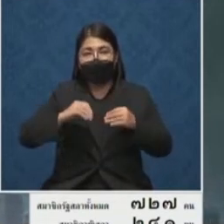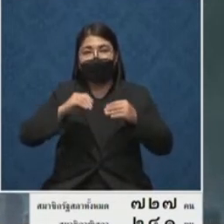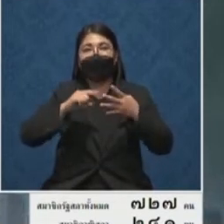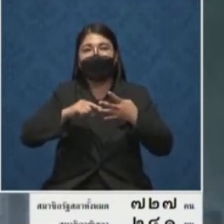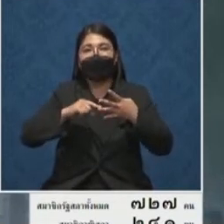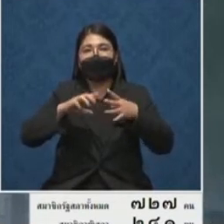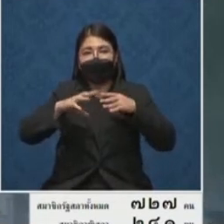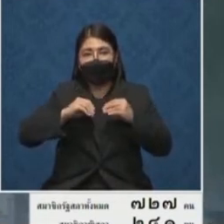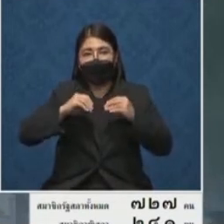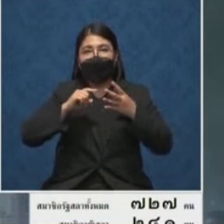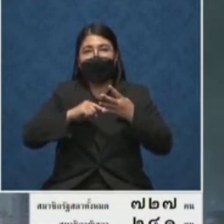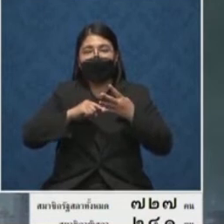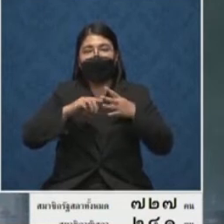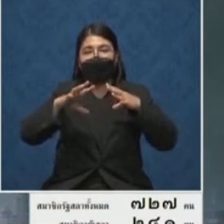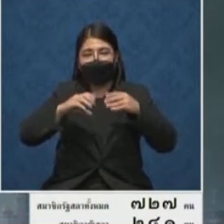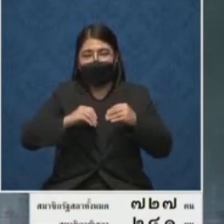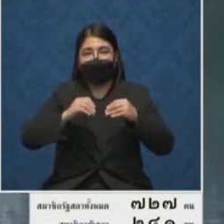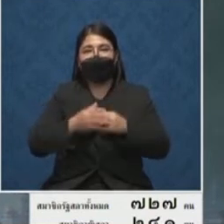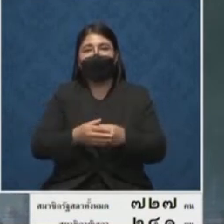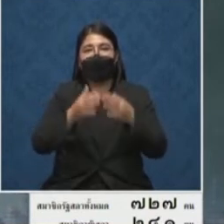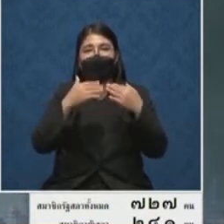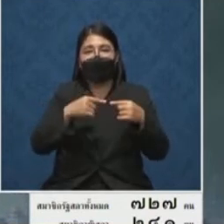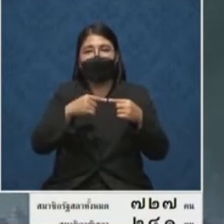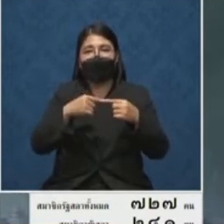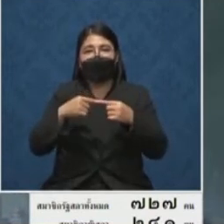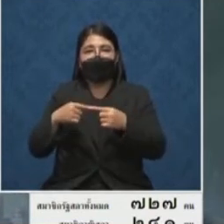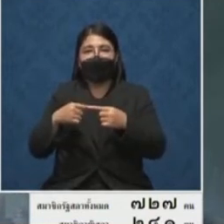การ3รับหลักการ4รับหลักการครับ